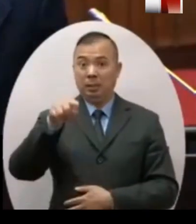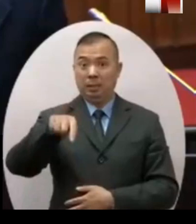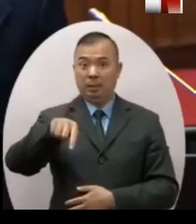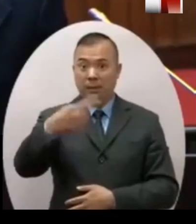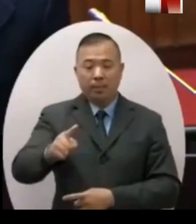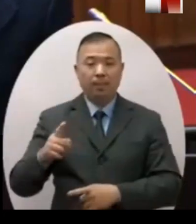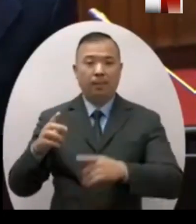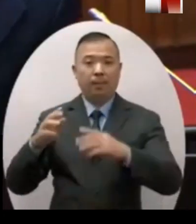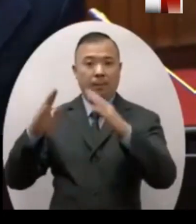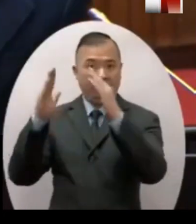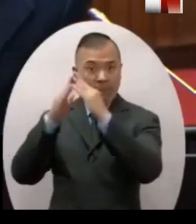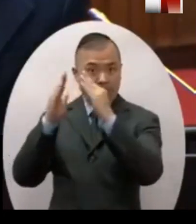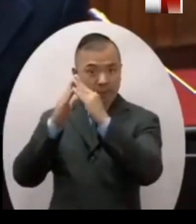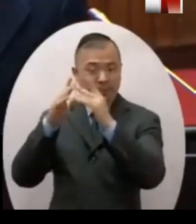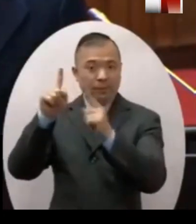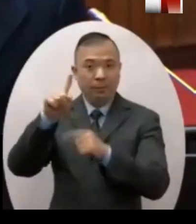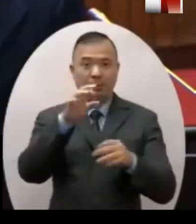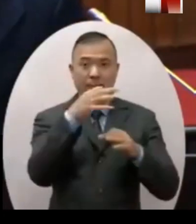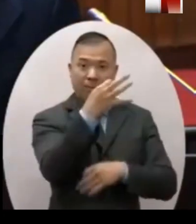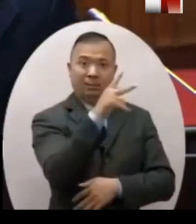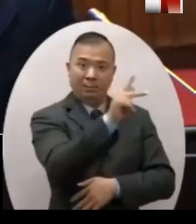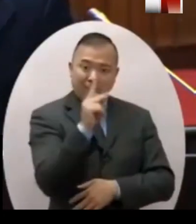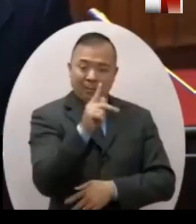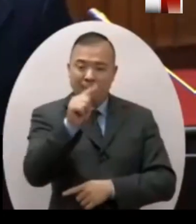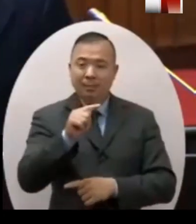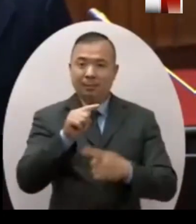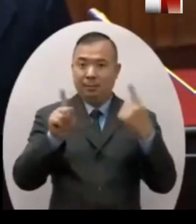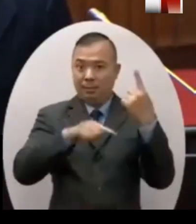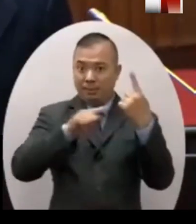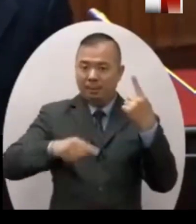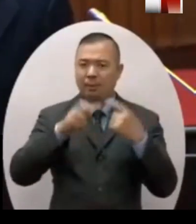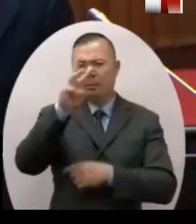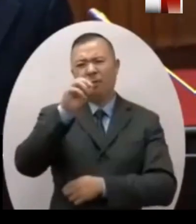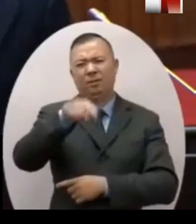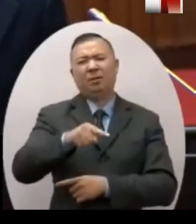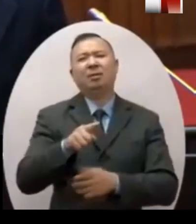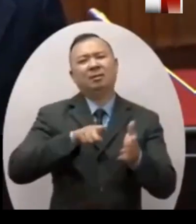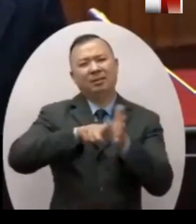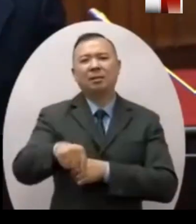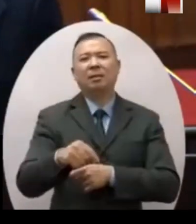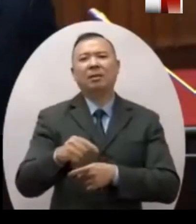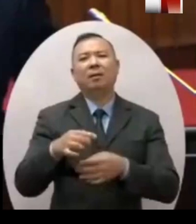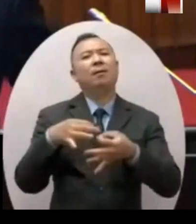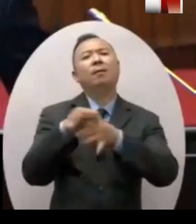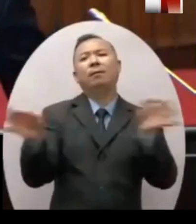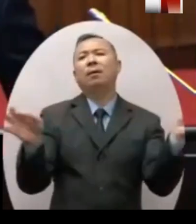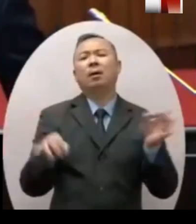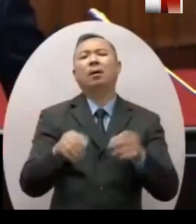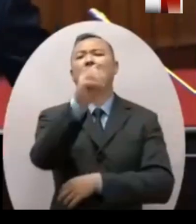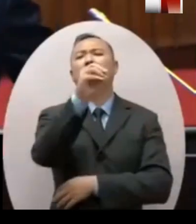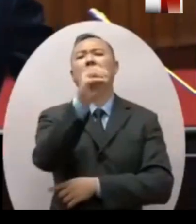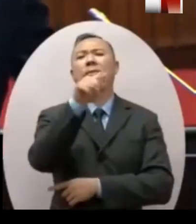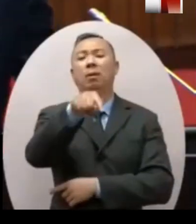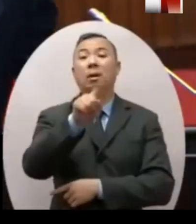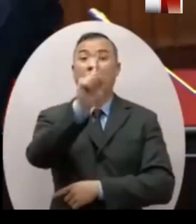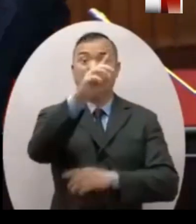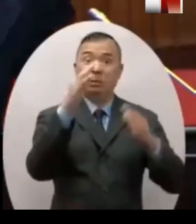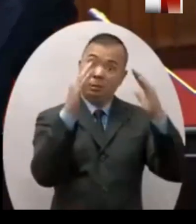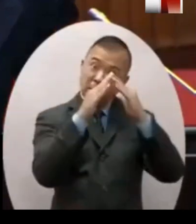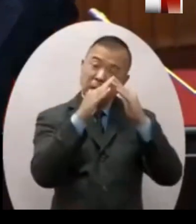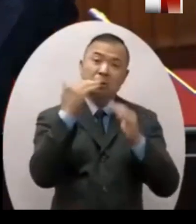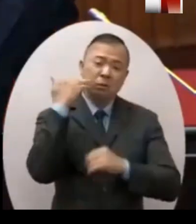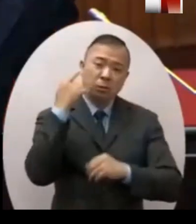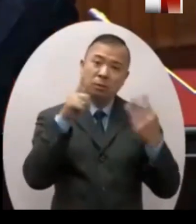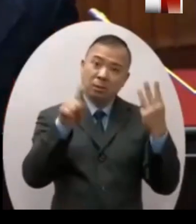给房贷153万，不如发现金10000，一家三口3万呢、啊。一家四口就4万